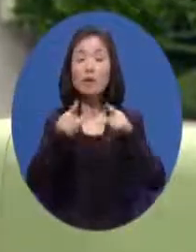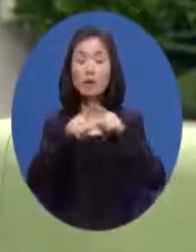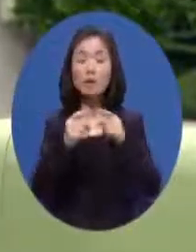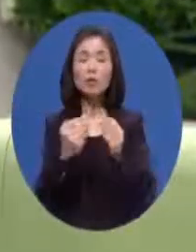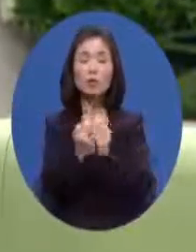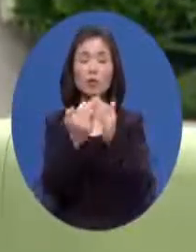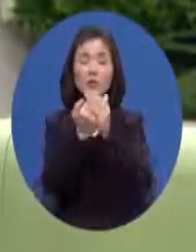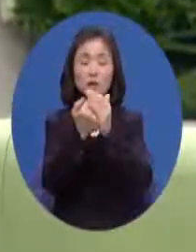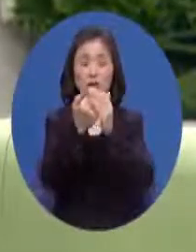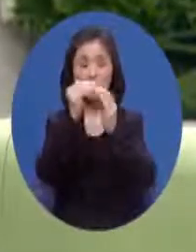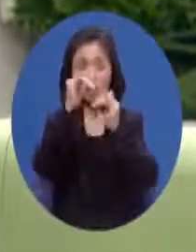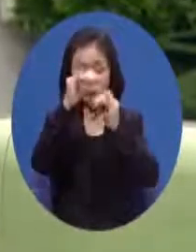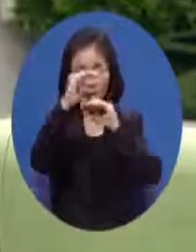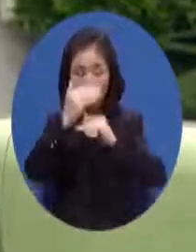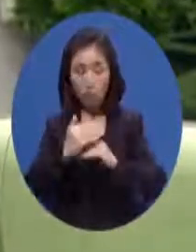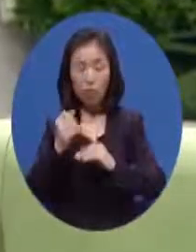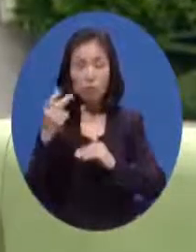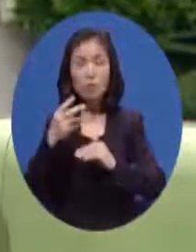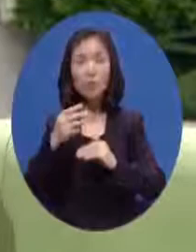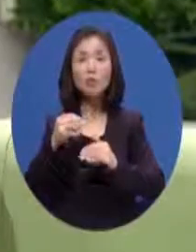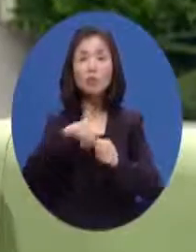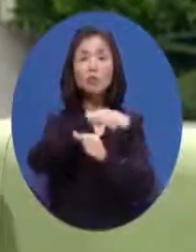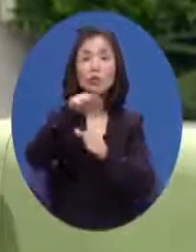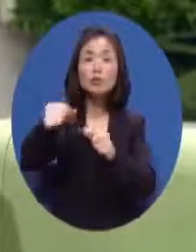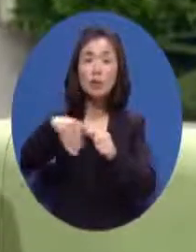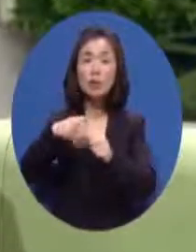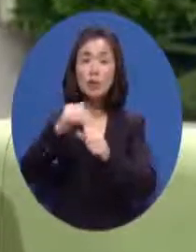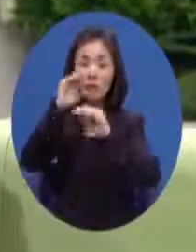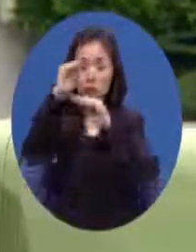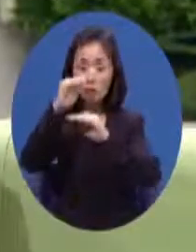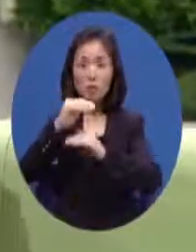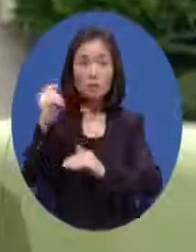발달력 그리고 주변 교사 어른의 보고를 참조해서 우리가 진단을 내리게 되는 거죠.